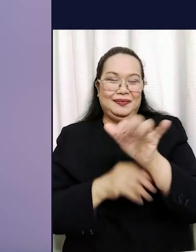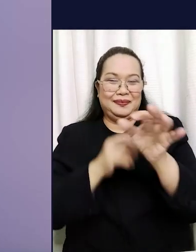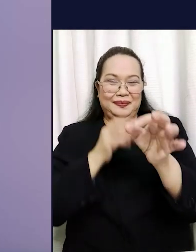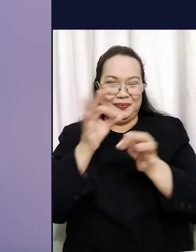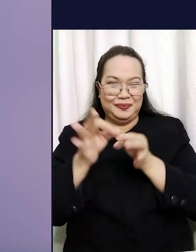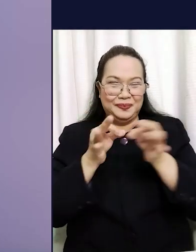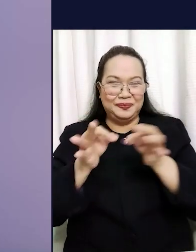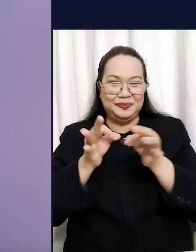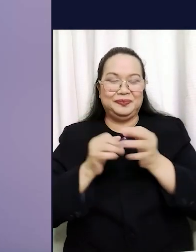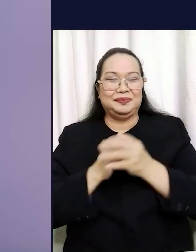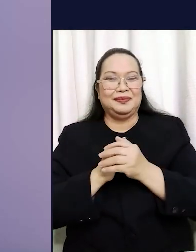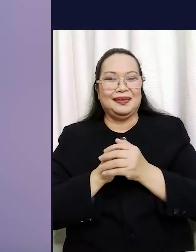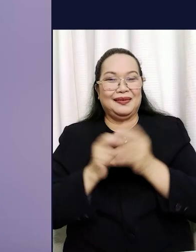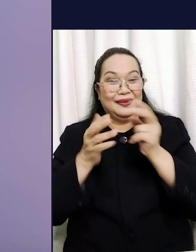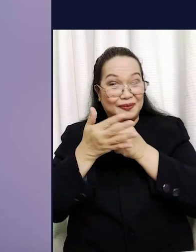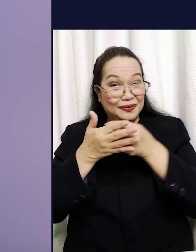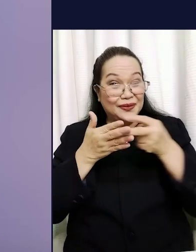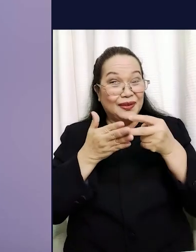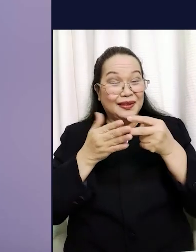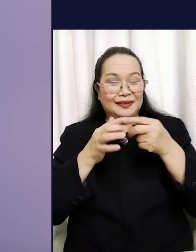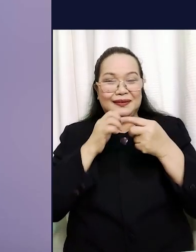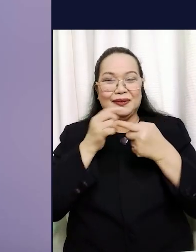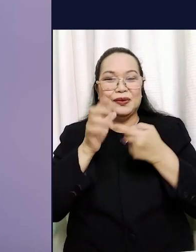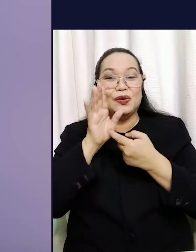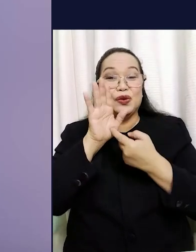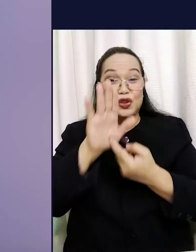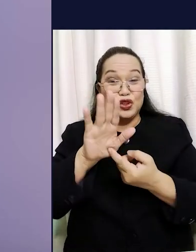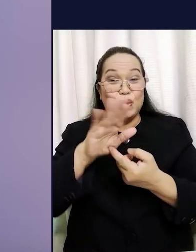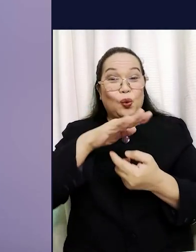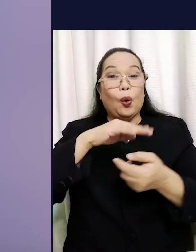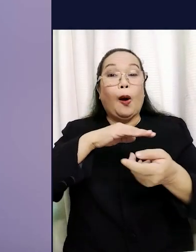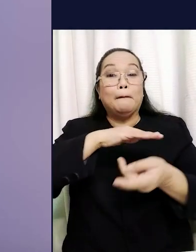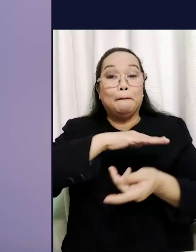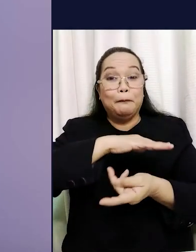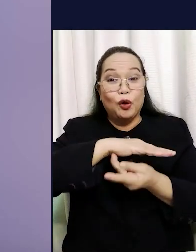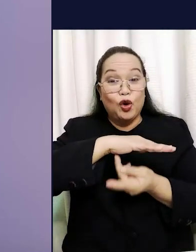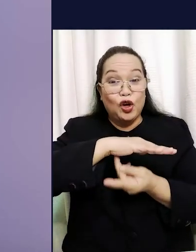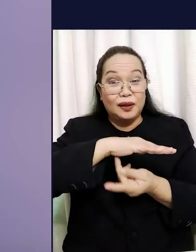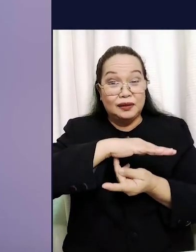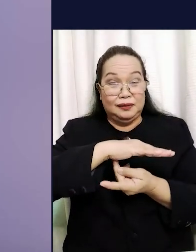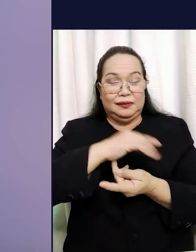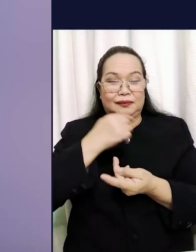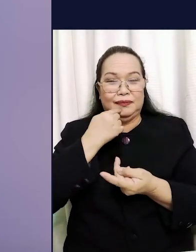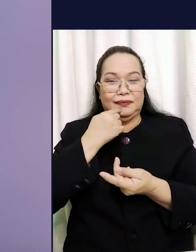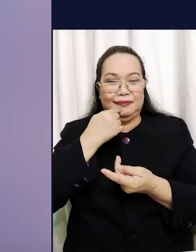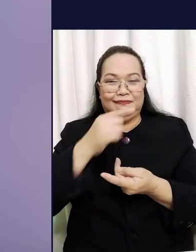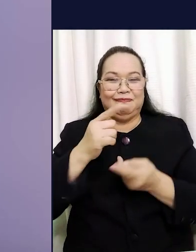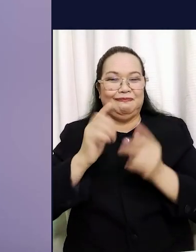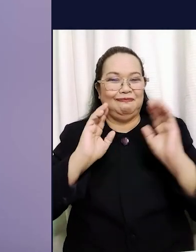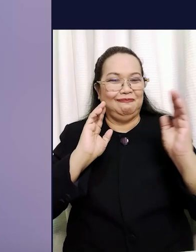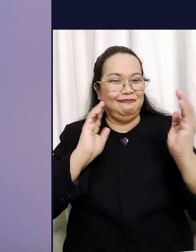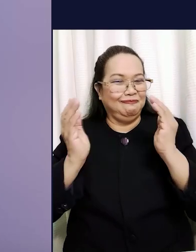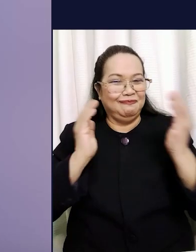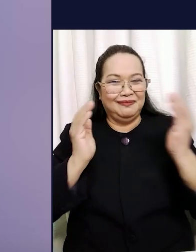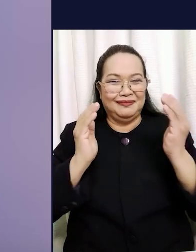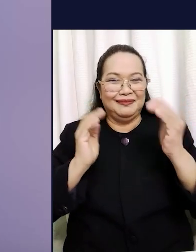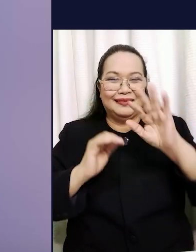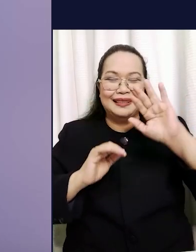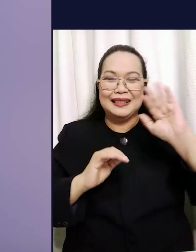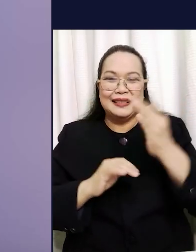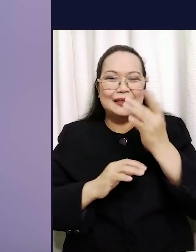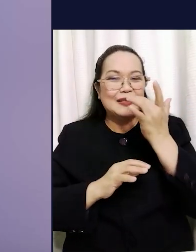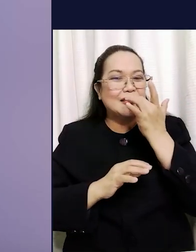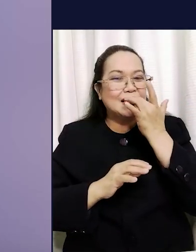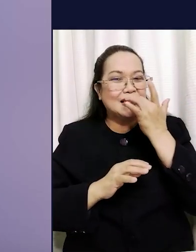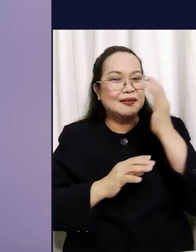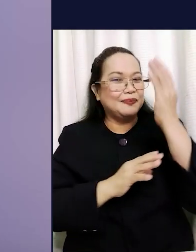in part, I shall know fully, even as I have been fully known.